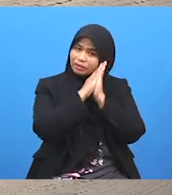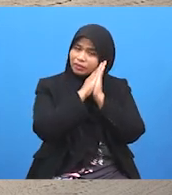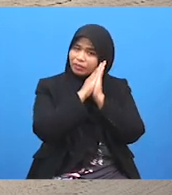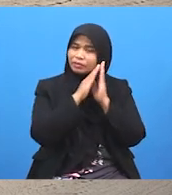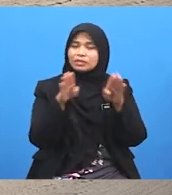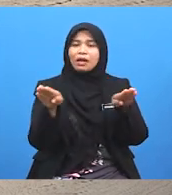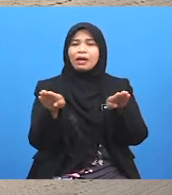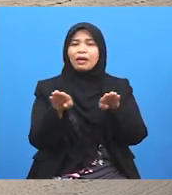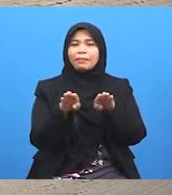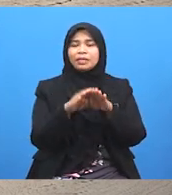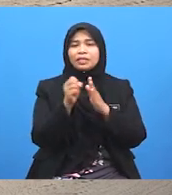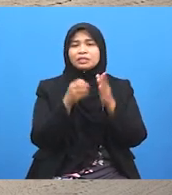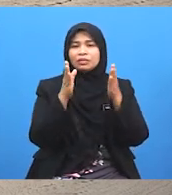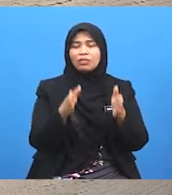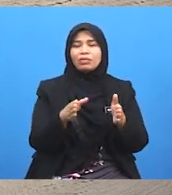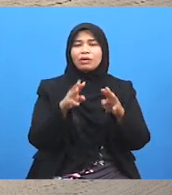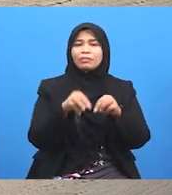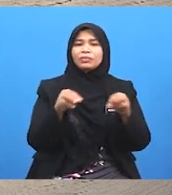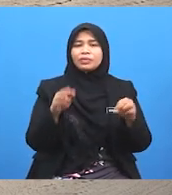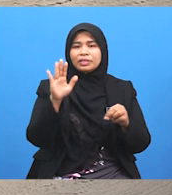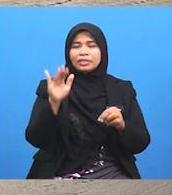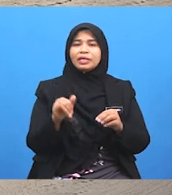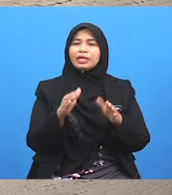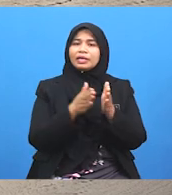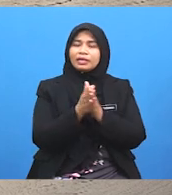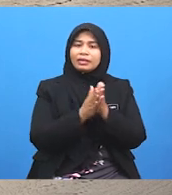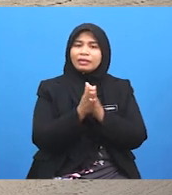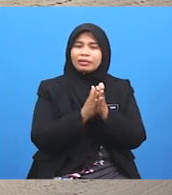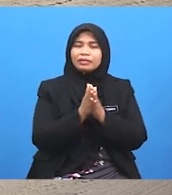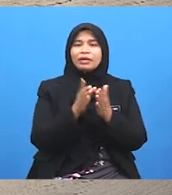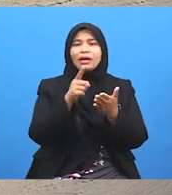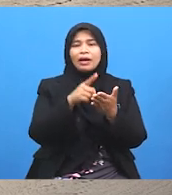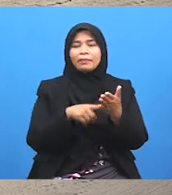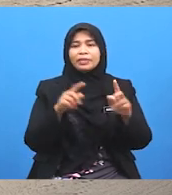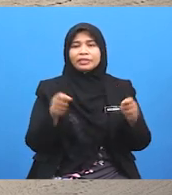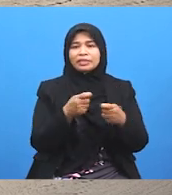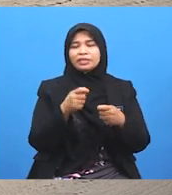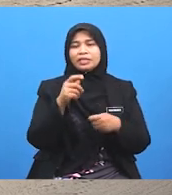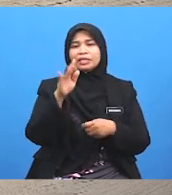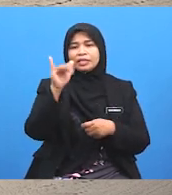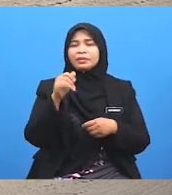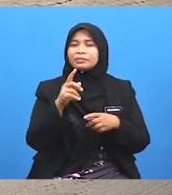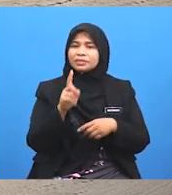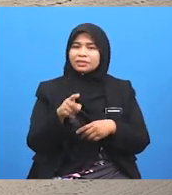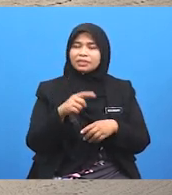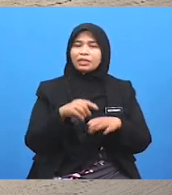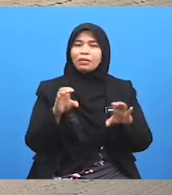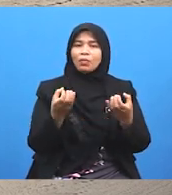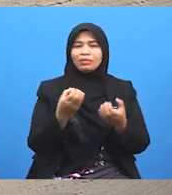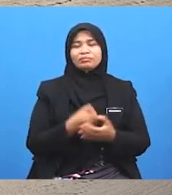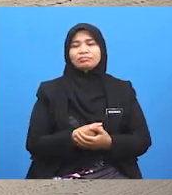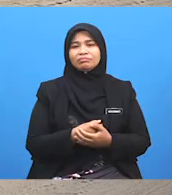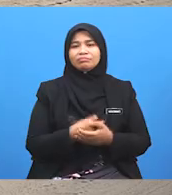Sebagai seorang murid yang rajin, apakah tindakan yang sepatutnya lakukan?